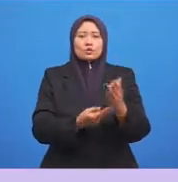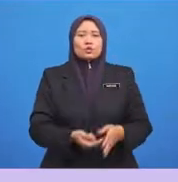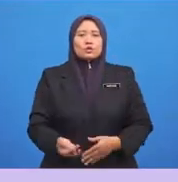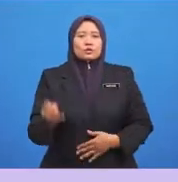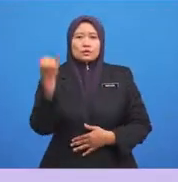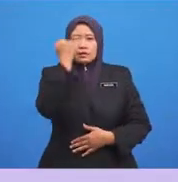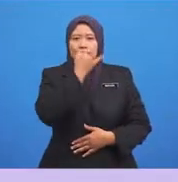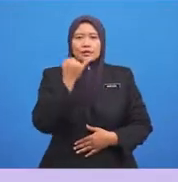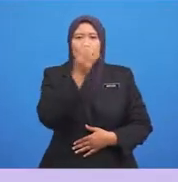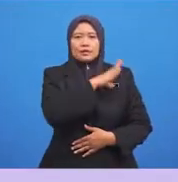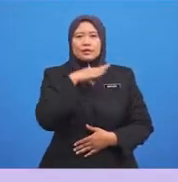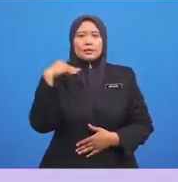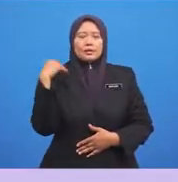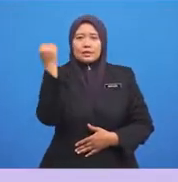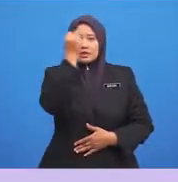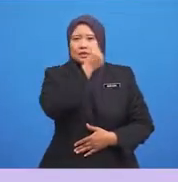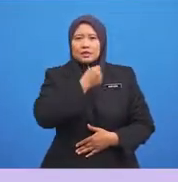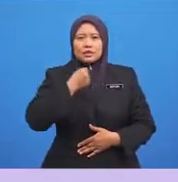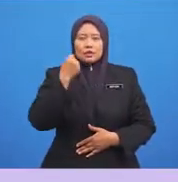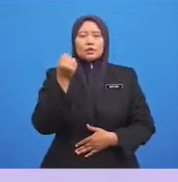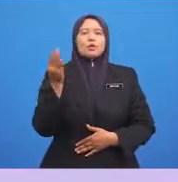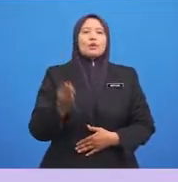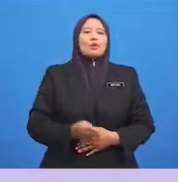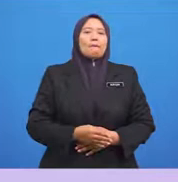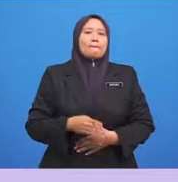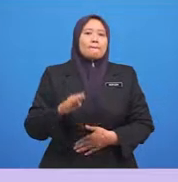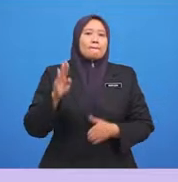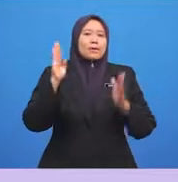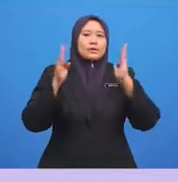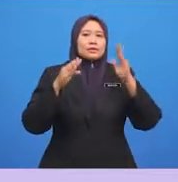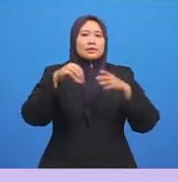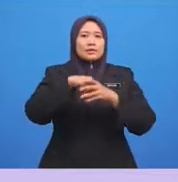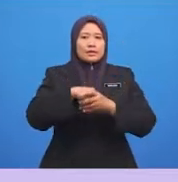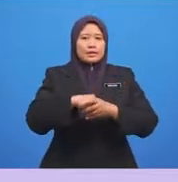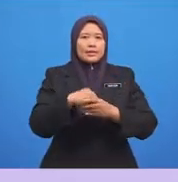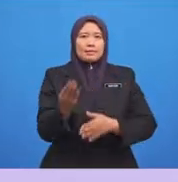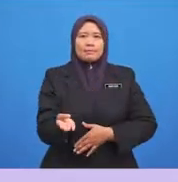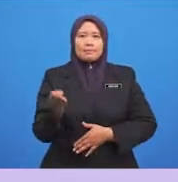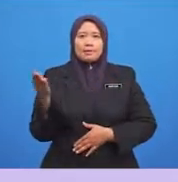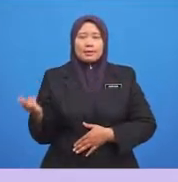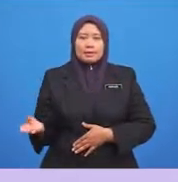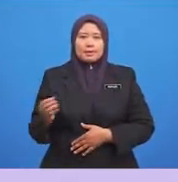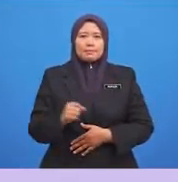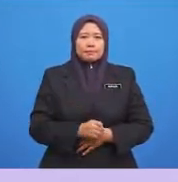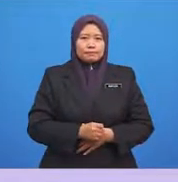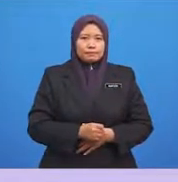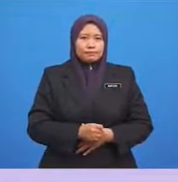dan kesantunan bahasa dalam bahan sastra. Yang